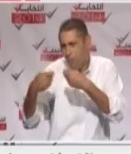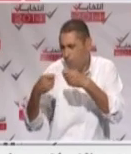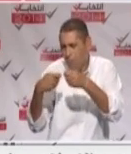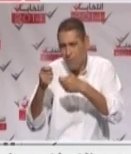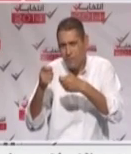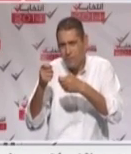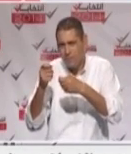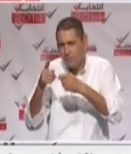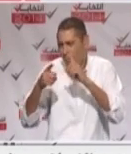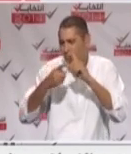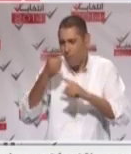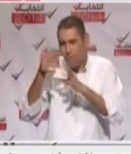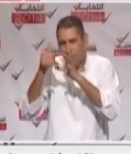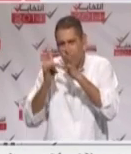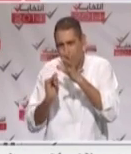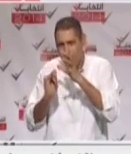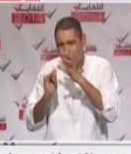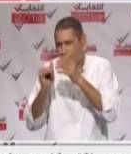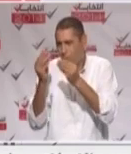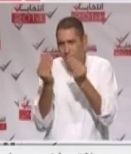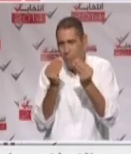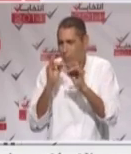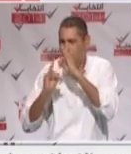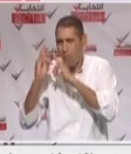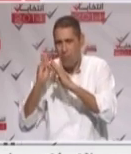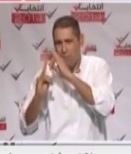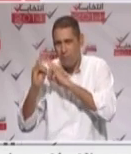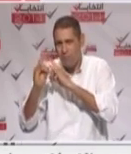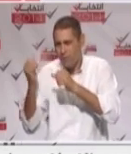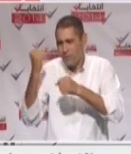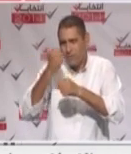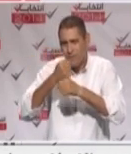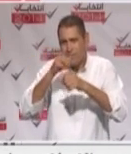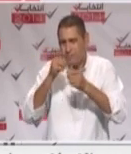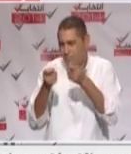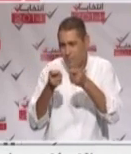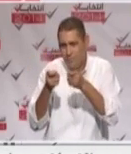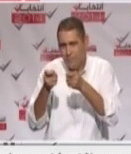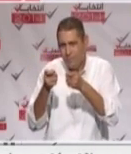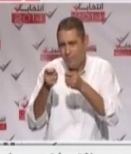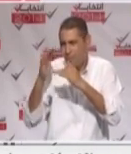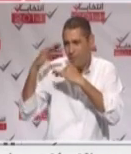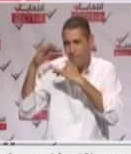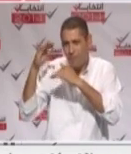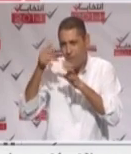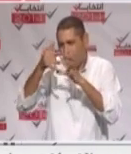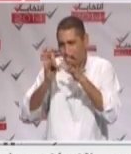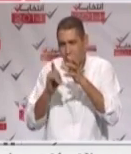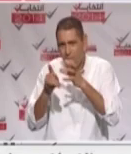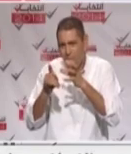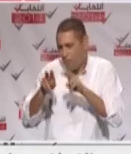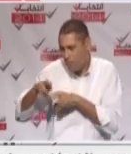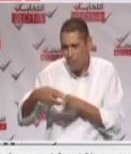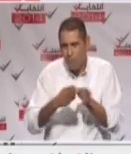لما الجهه من خصوصيات طبيعيه وبيئيه واثريه وتركيز اداره جهويه ب باشا تطوير وتكثيف شبكه